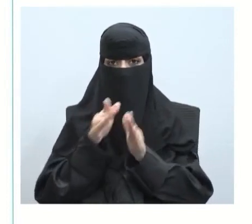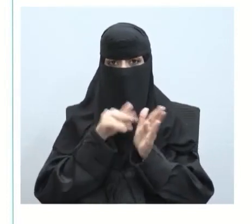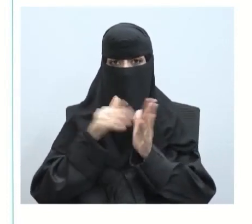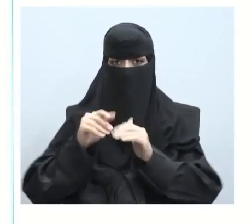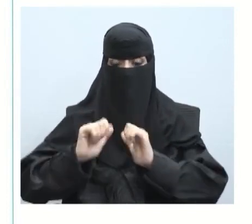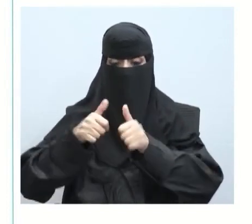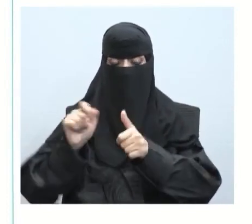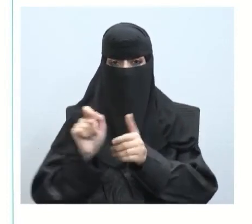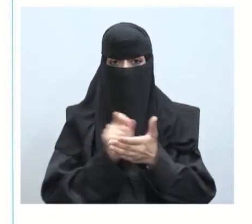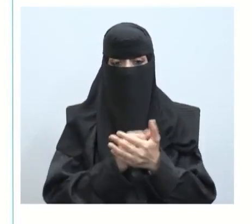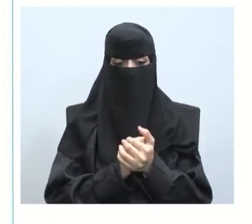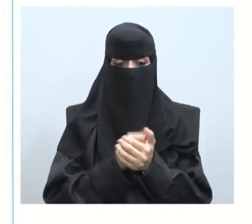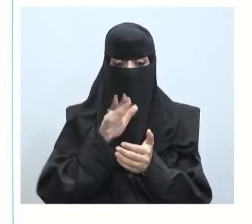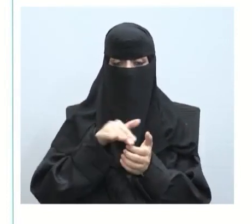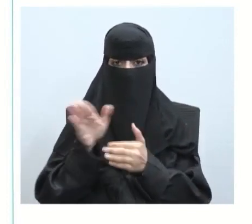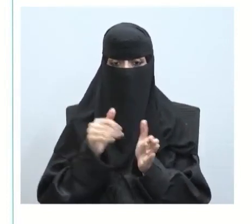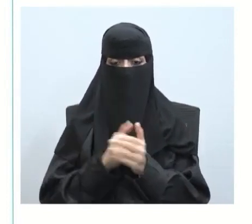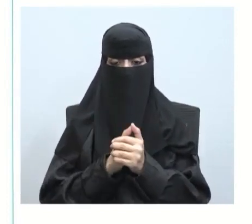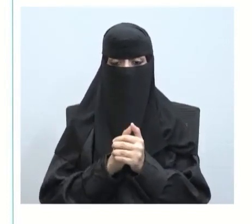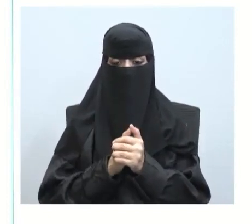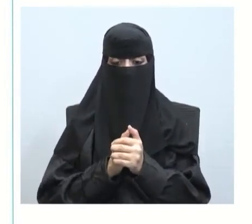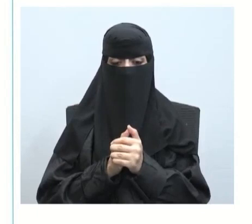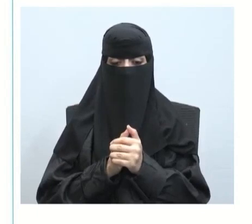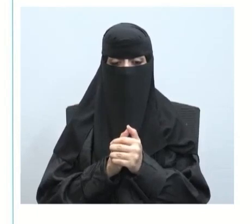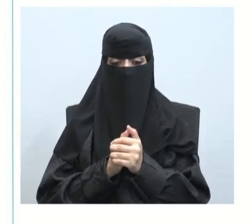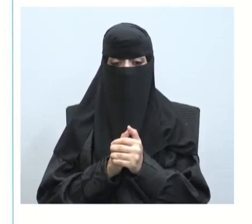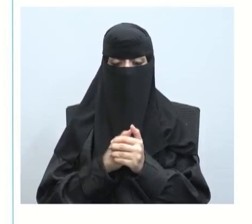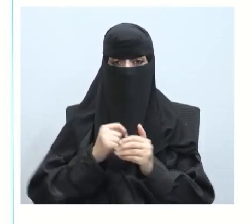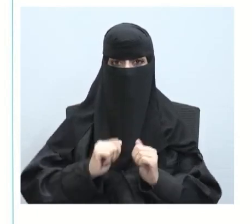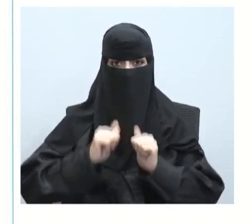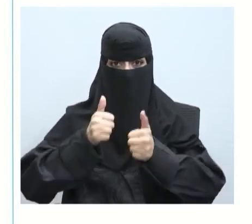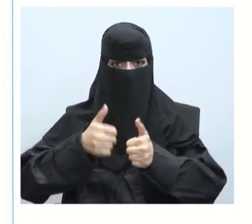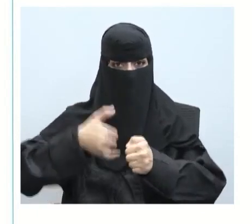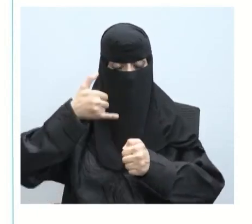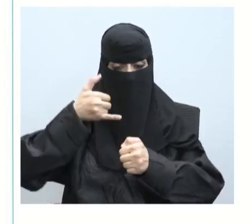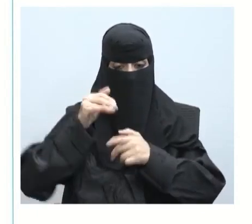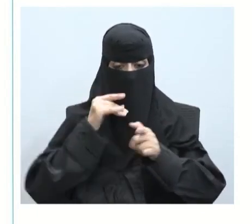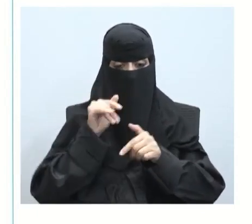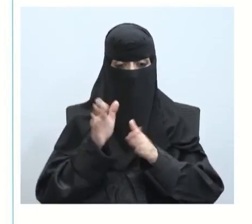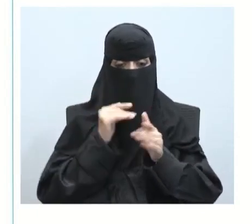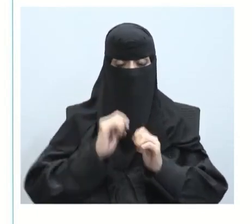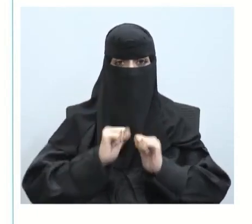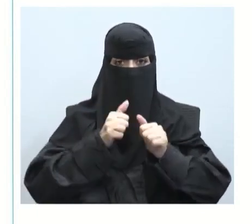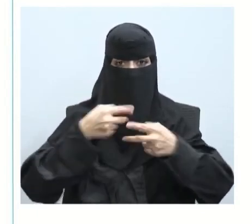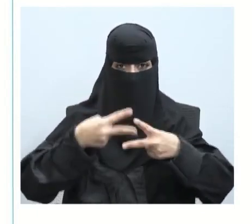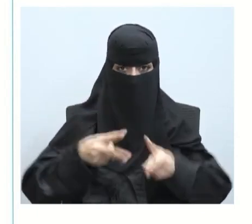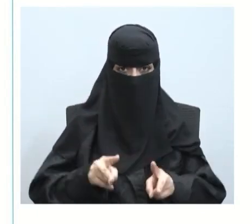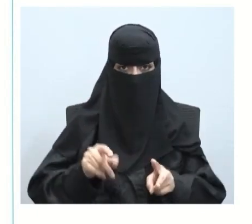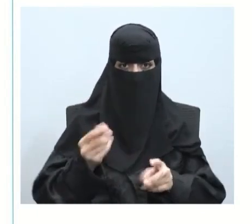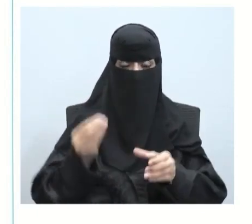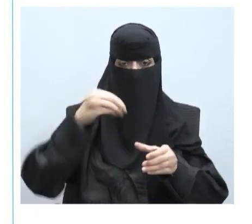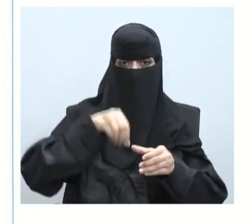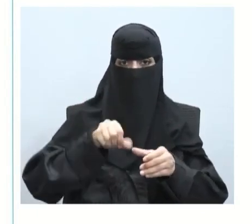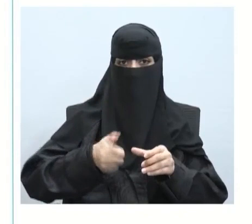سنقوم بكتابته بلغة البرمجة بايثون. إذن لإعداد الاتصال نقوم بفتح برنامج الأردوينو،